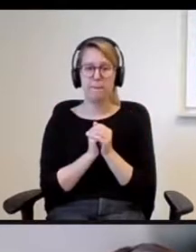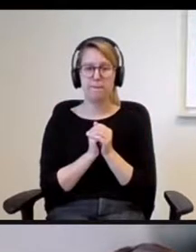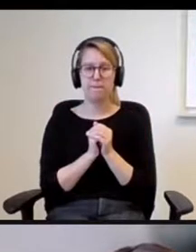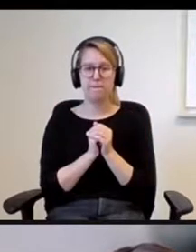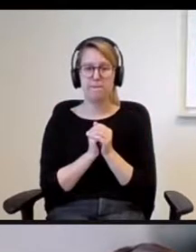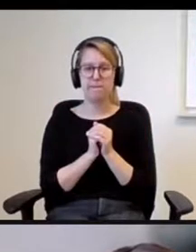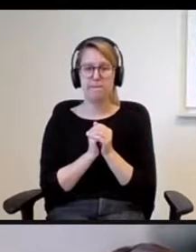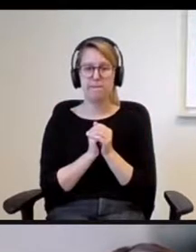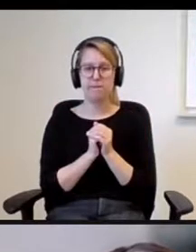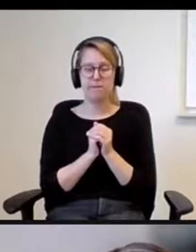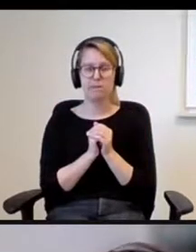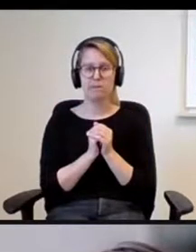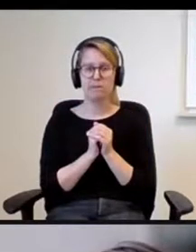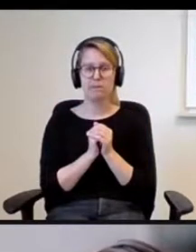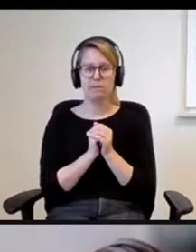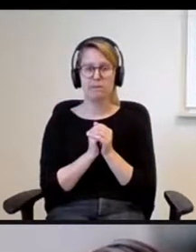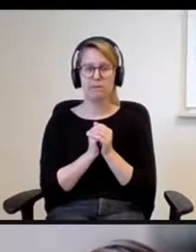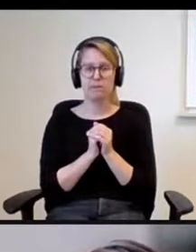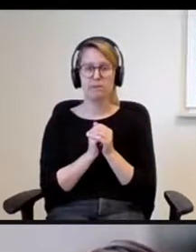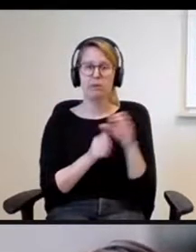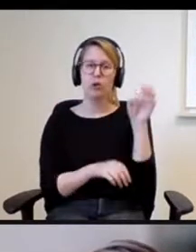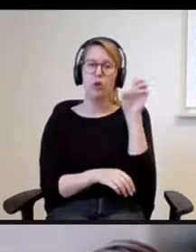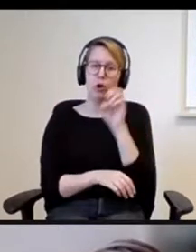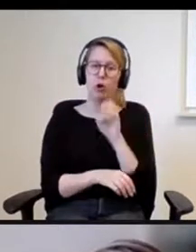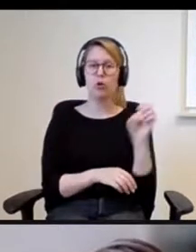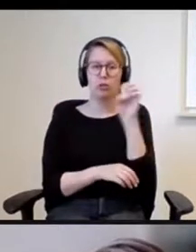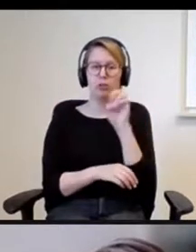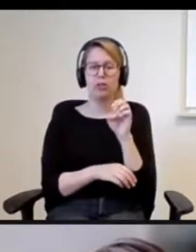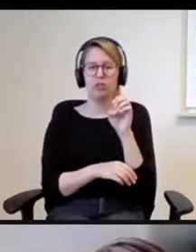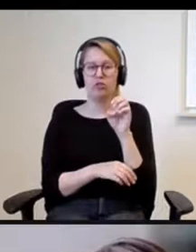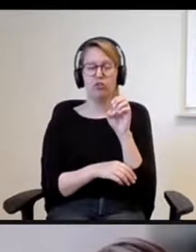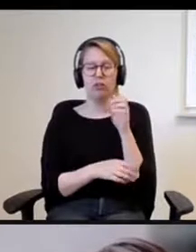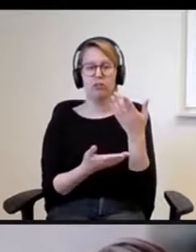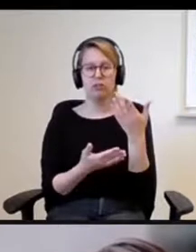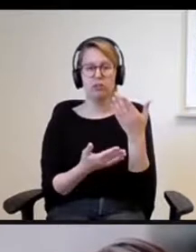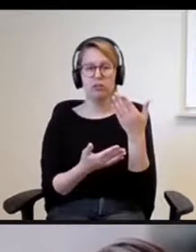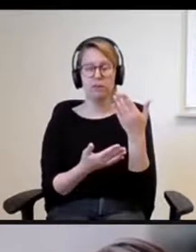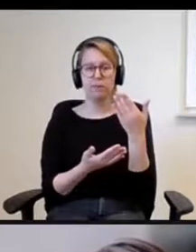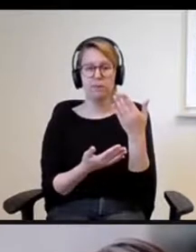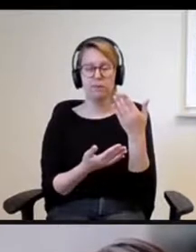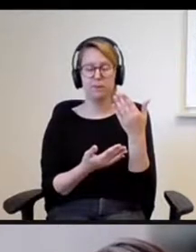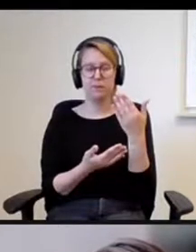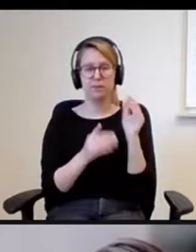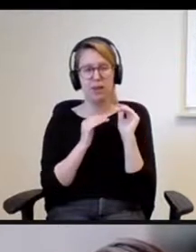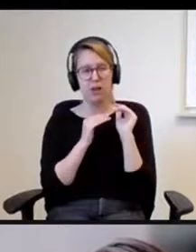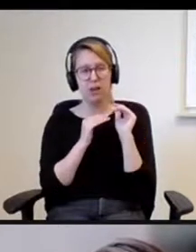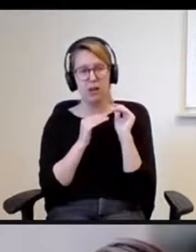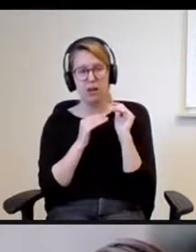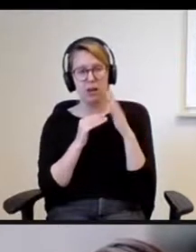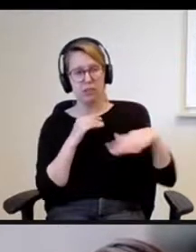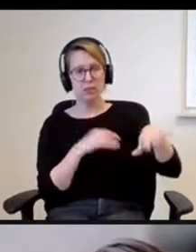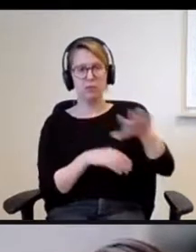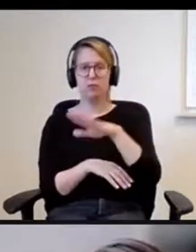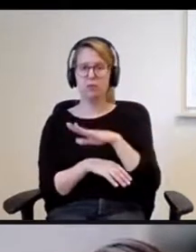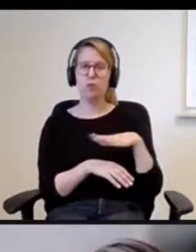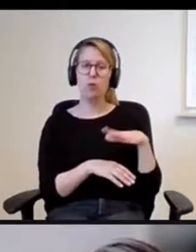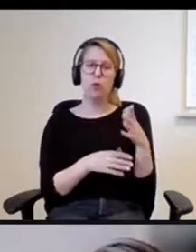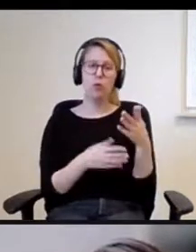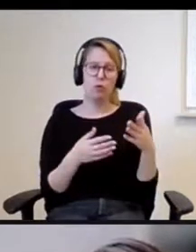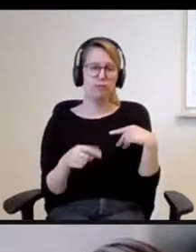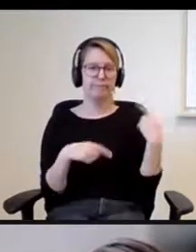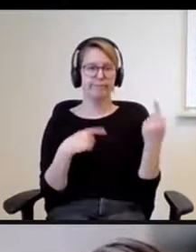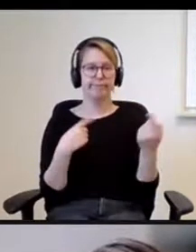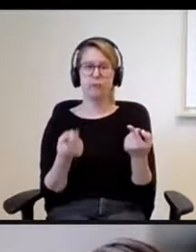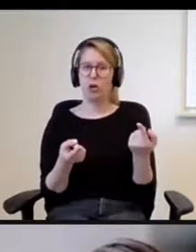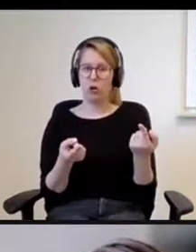Natürlich, den europäischen Niveau, wie wir auch schon hören, setzt auch den Blick